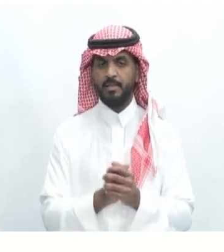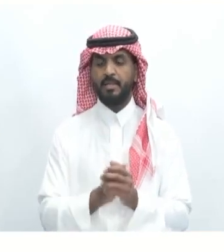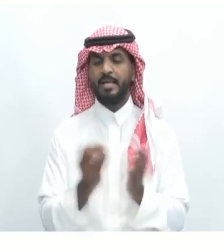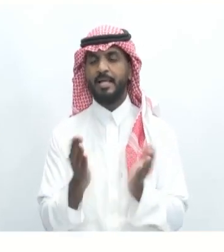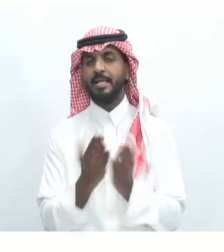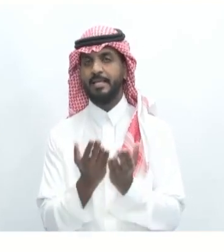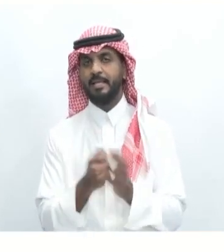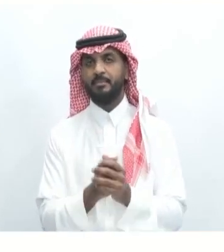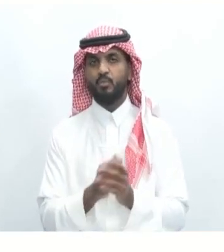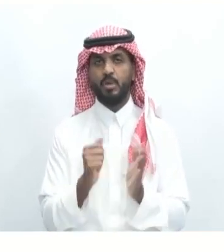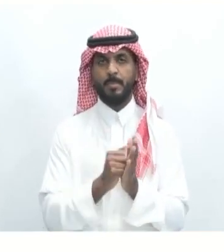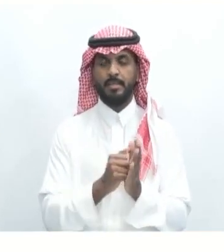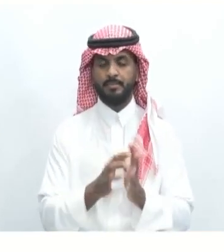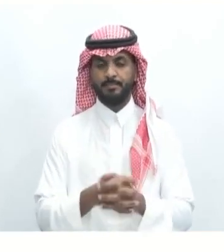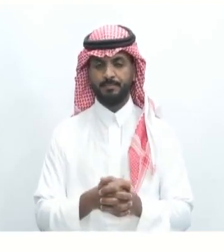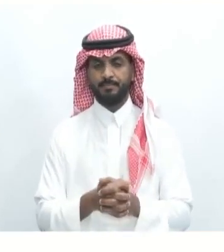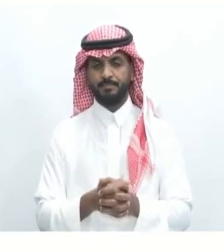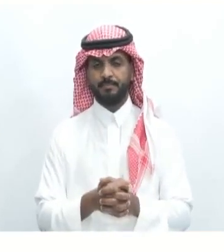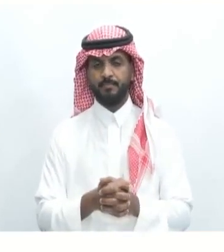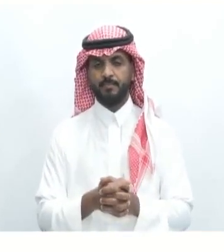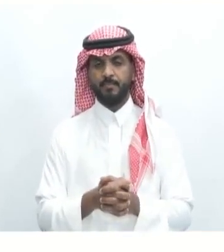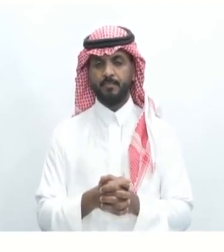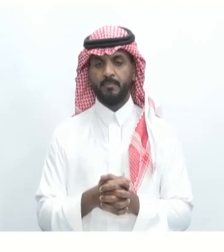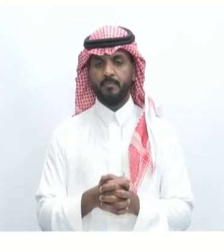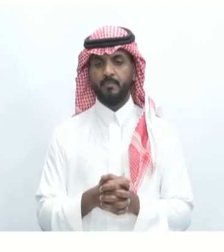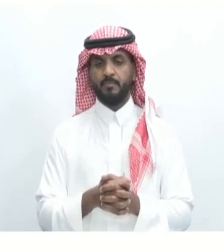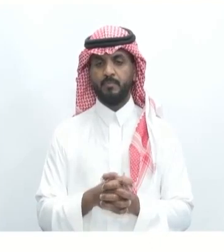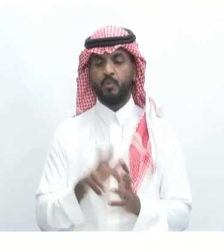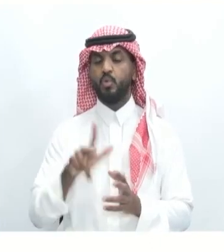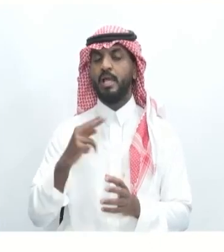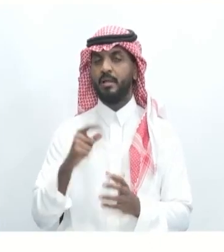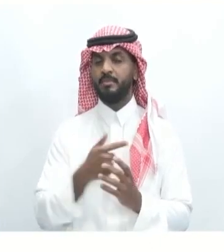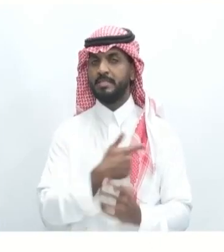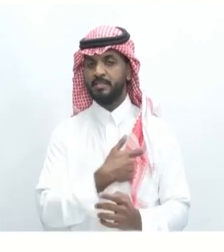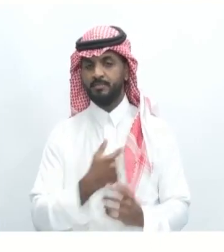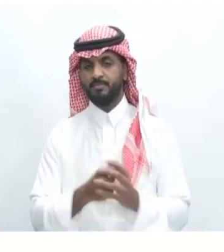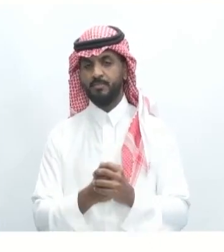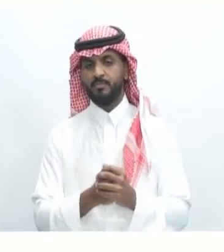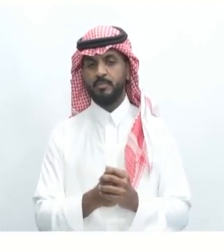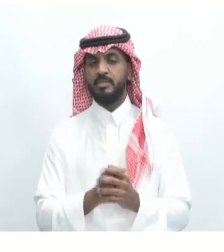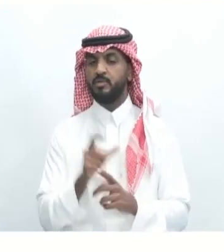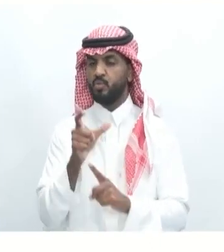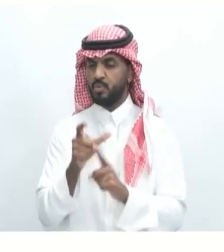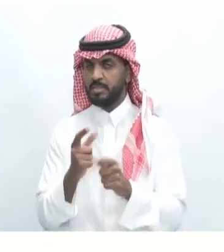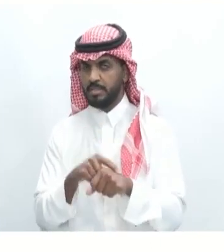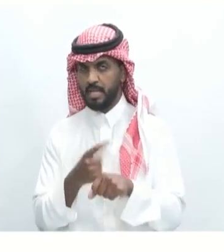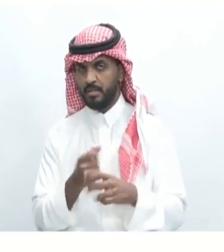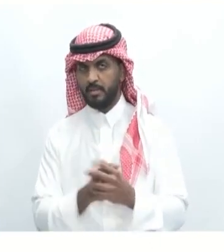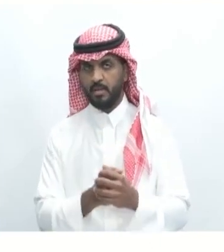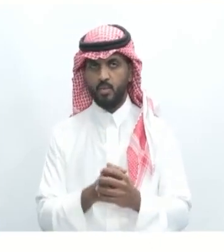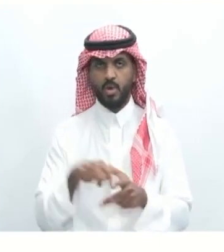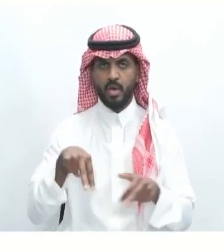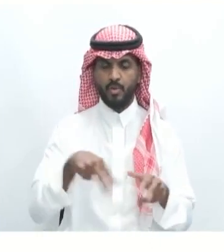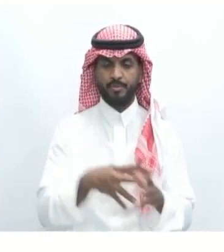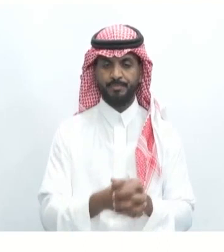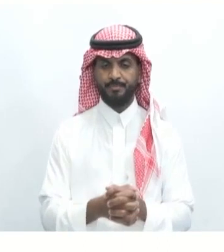الكتاب البيت و احسنتم العلم وقلنا هو اسم سمي به انسان او